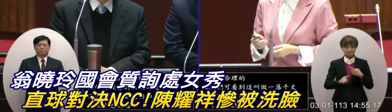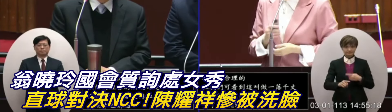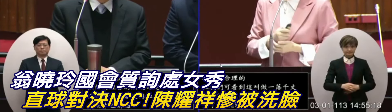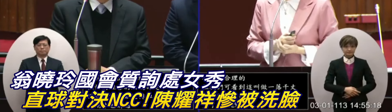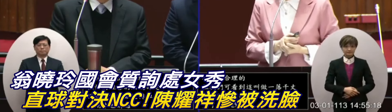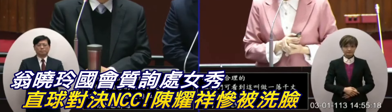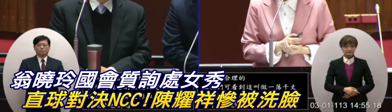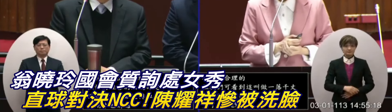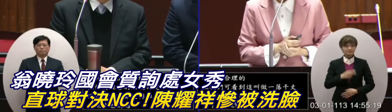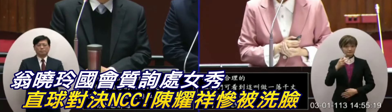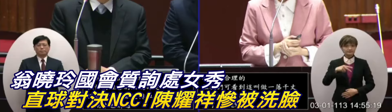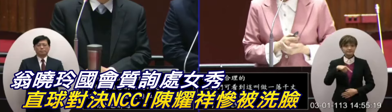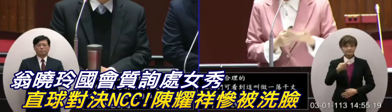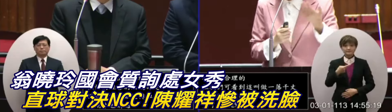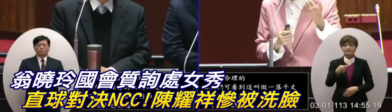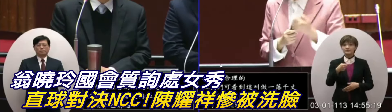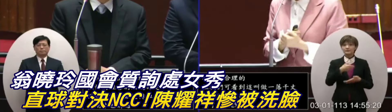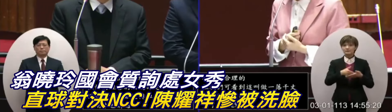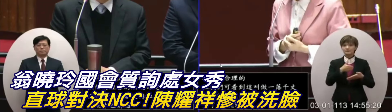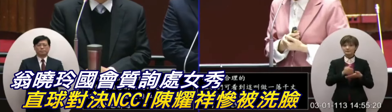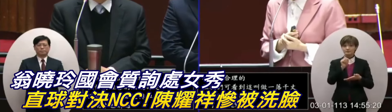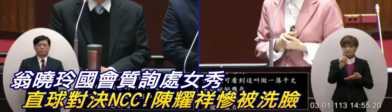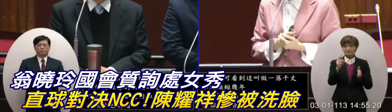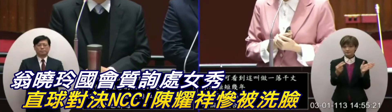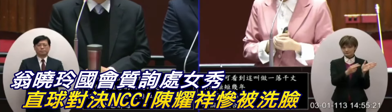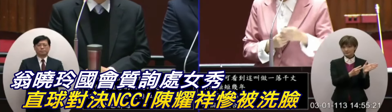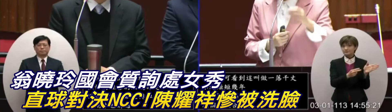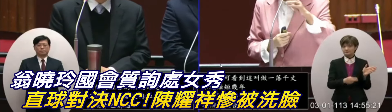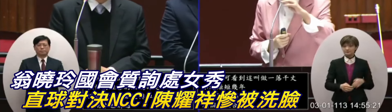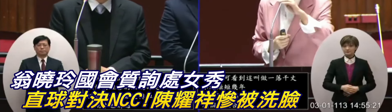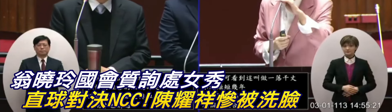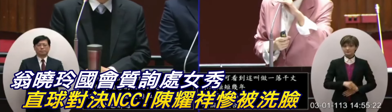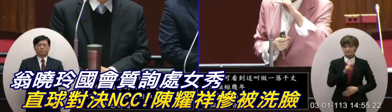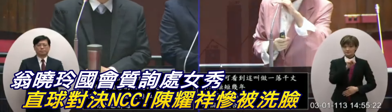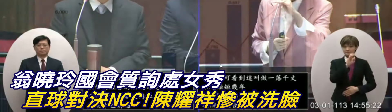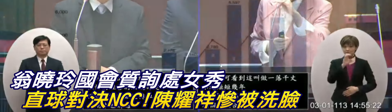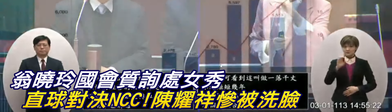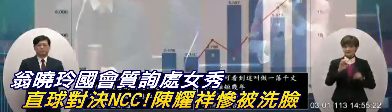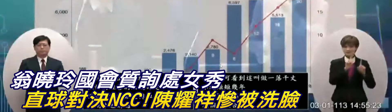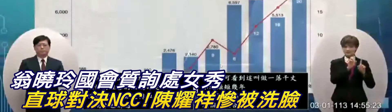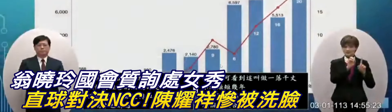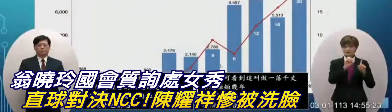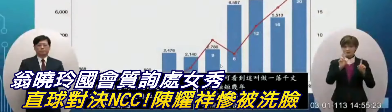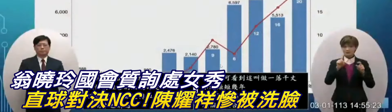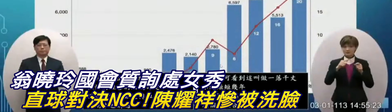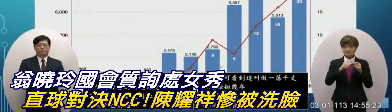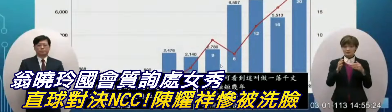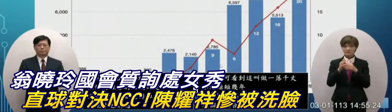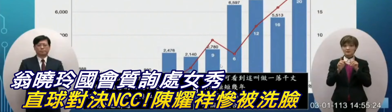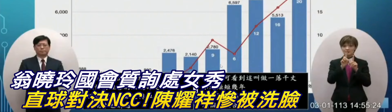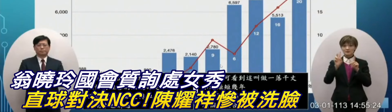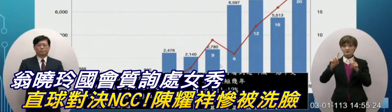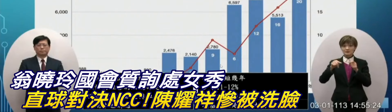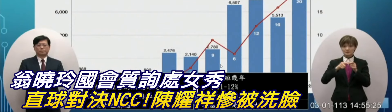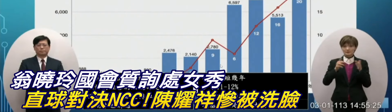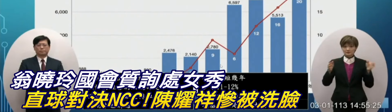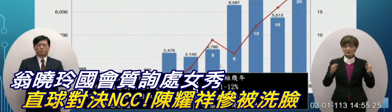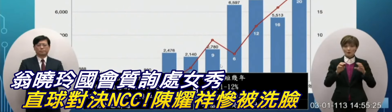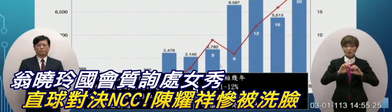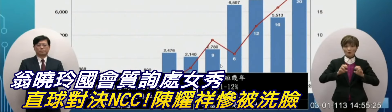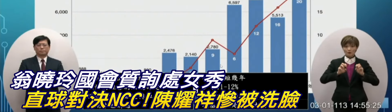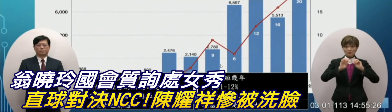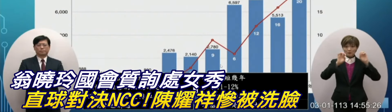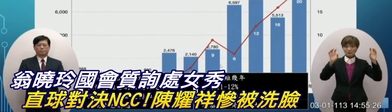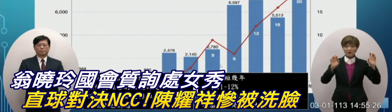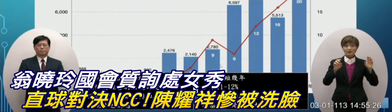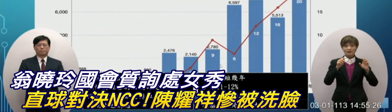下来我想让大家再看一张图，也请院长看看，这是我们 NCC 102年到112年的广电诉讼